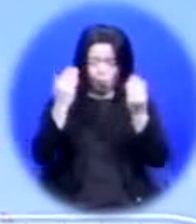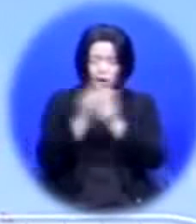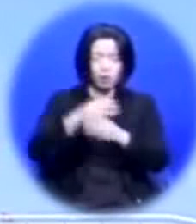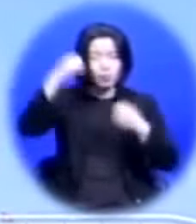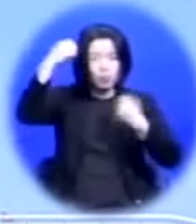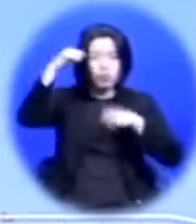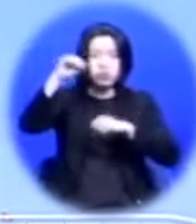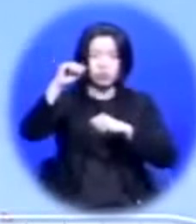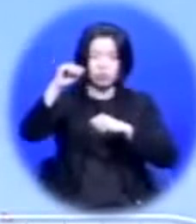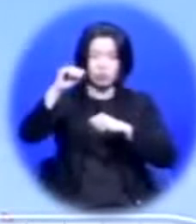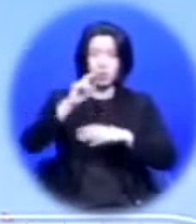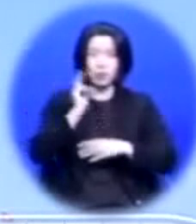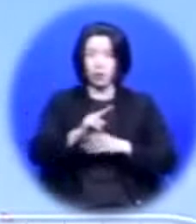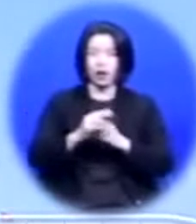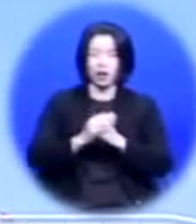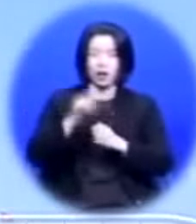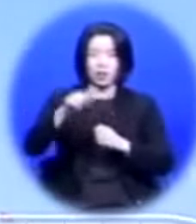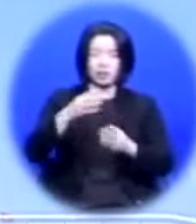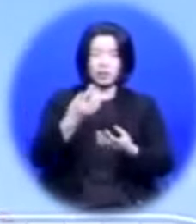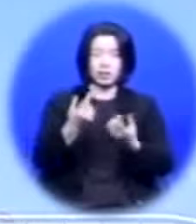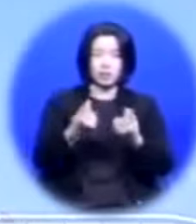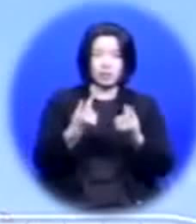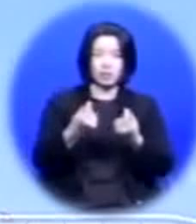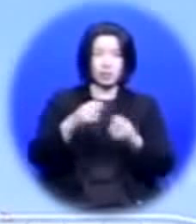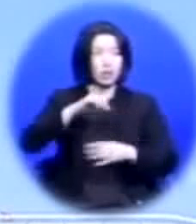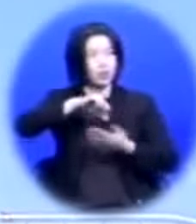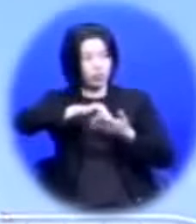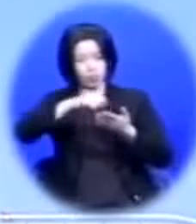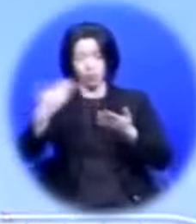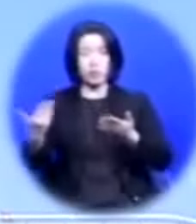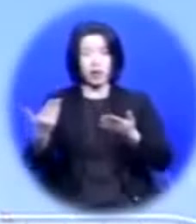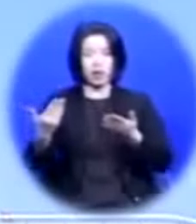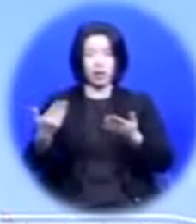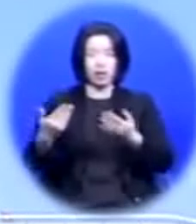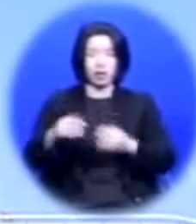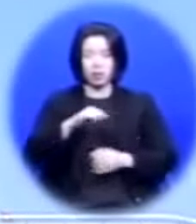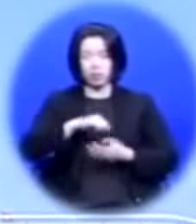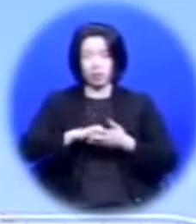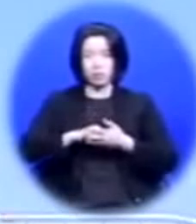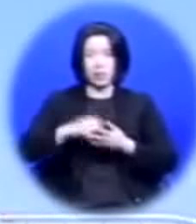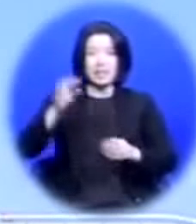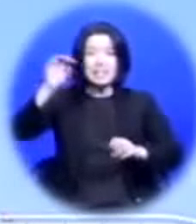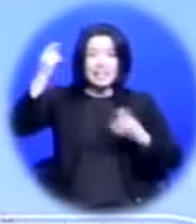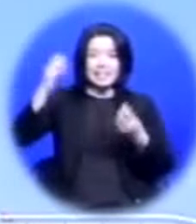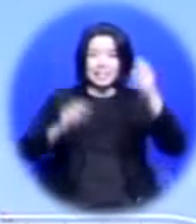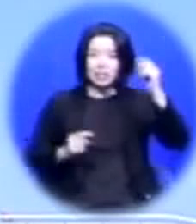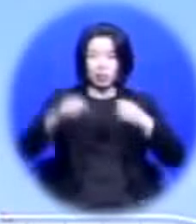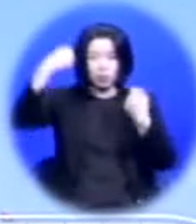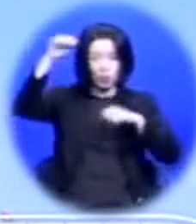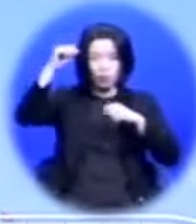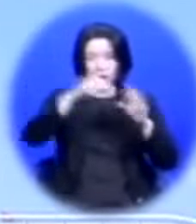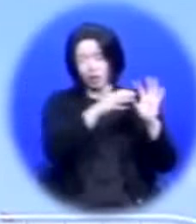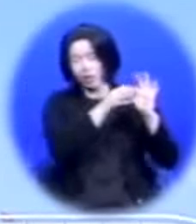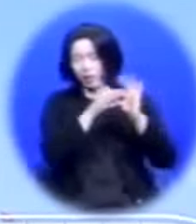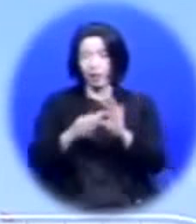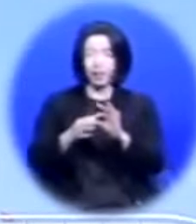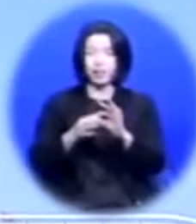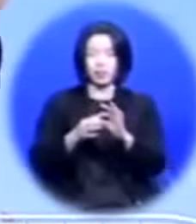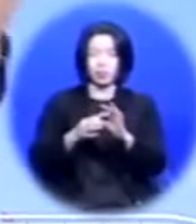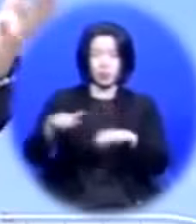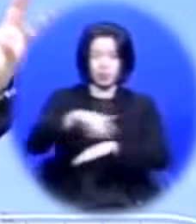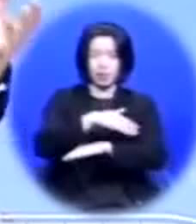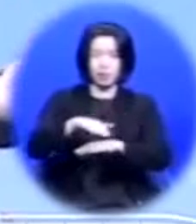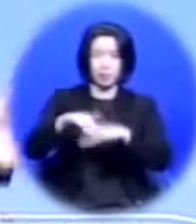춤바람이났습니다 그때 당시에 유행하던 춤이 디스코 춤이었는데 그냥 계속 춤추어 다니고 모든